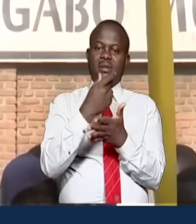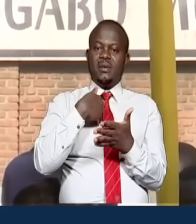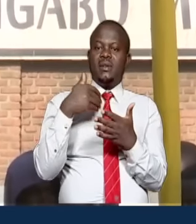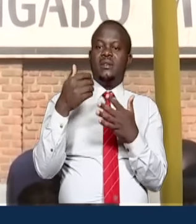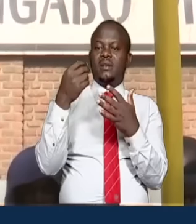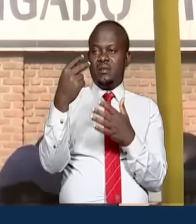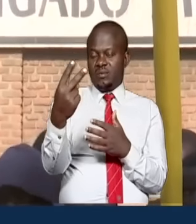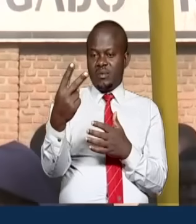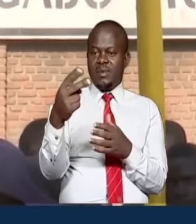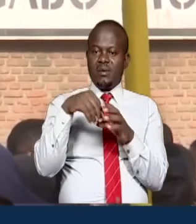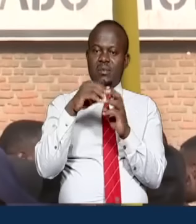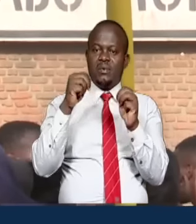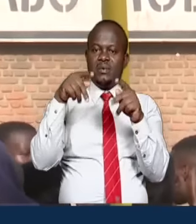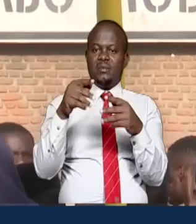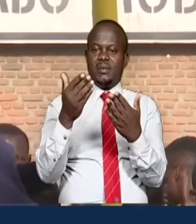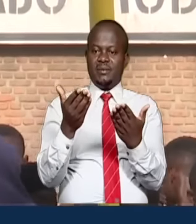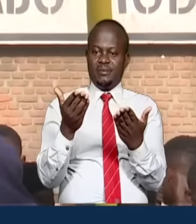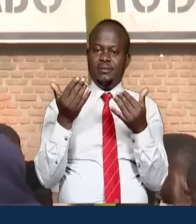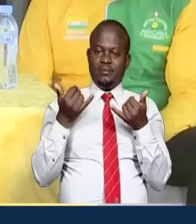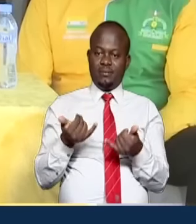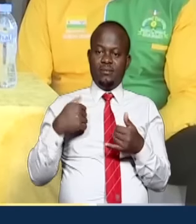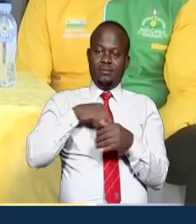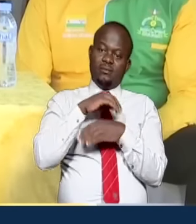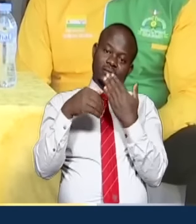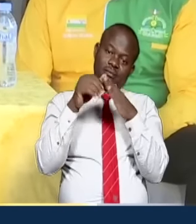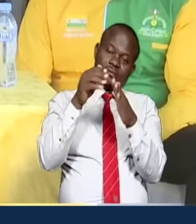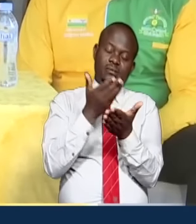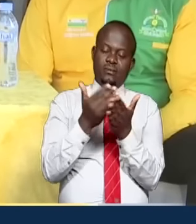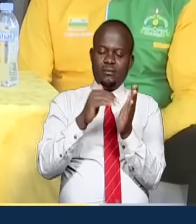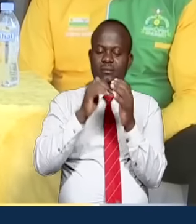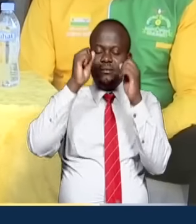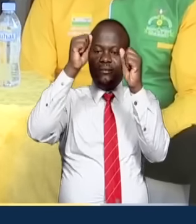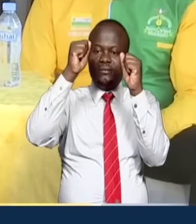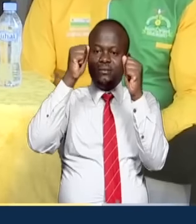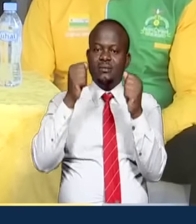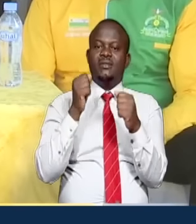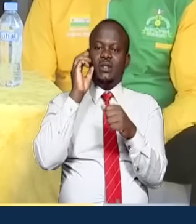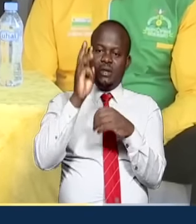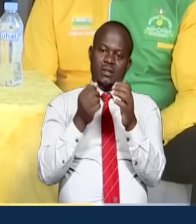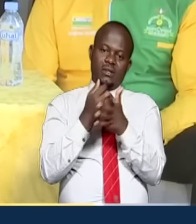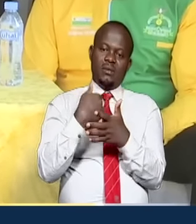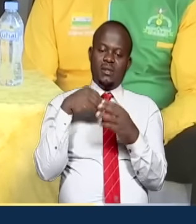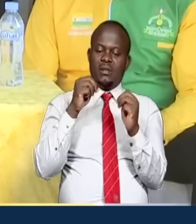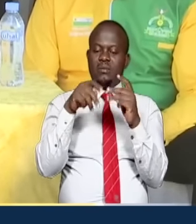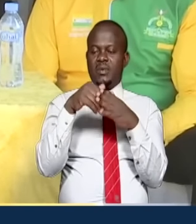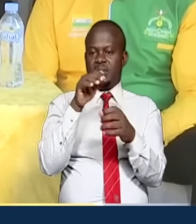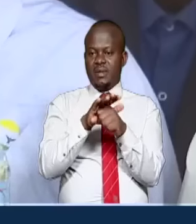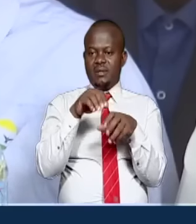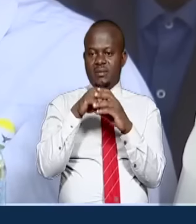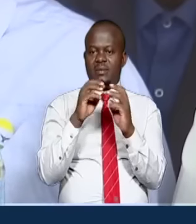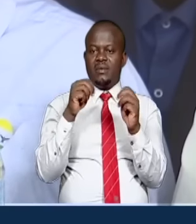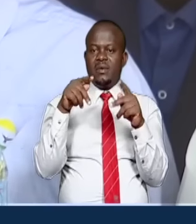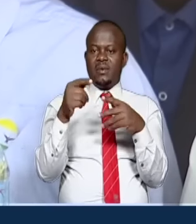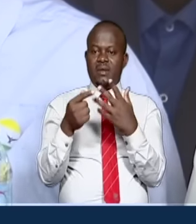imyanya ibiri mu nteko ishinga amategeko. Kuri iyi nshuro bakaba baje bashaka andi majwi menshi azatuma bagira abadepite benshi mu nteko ishinga